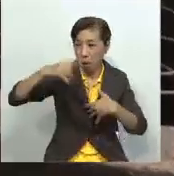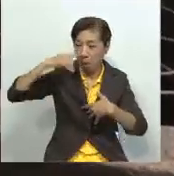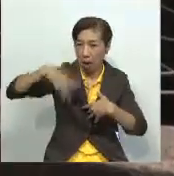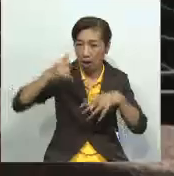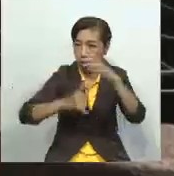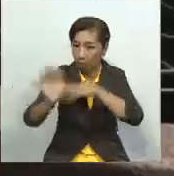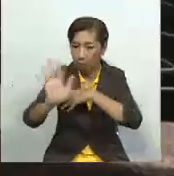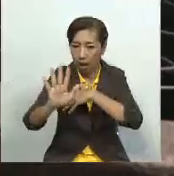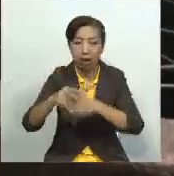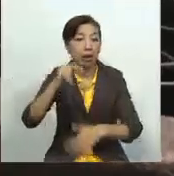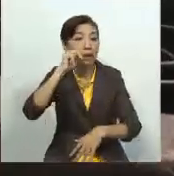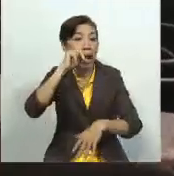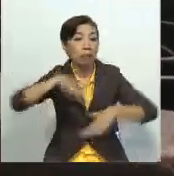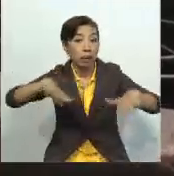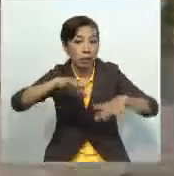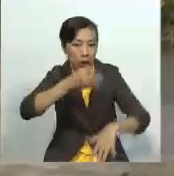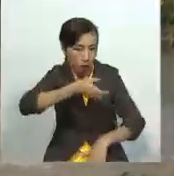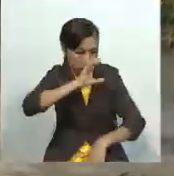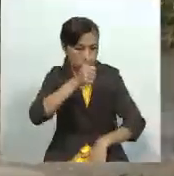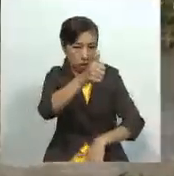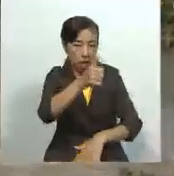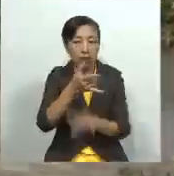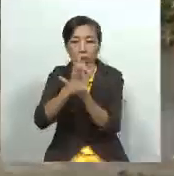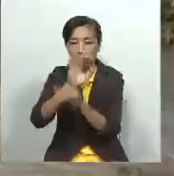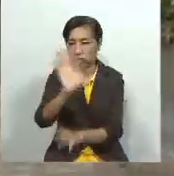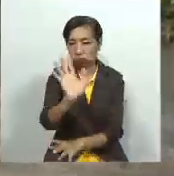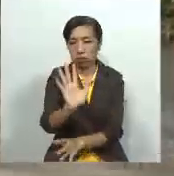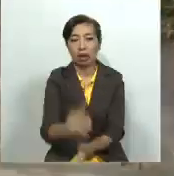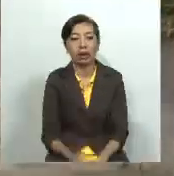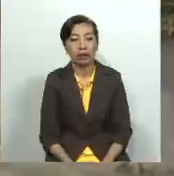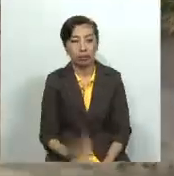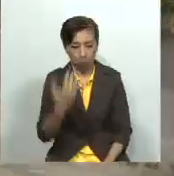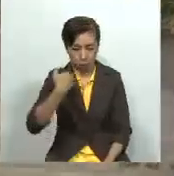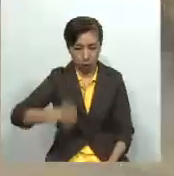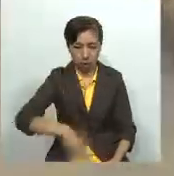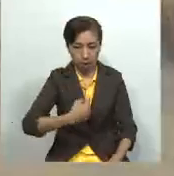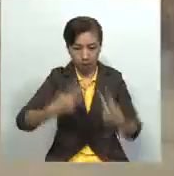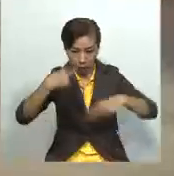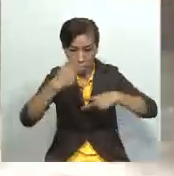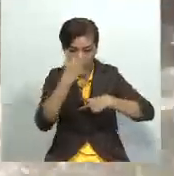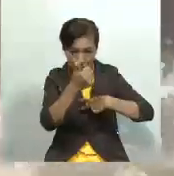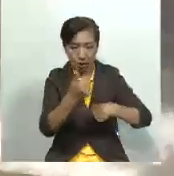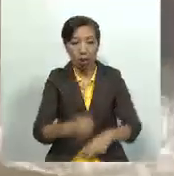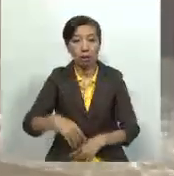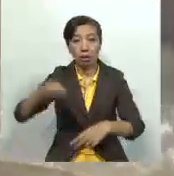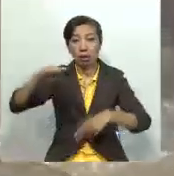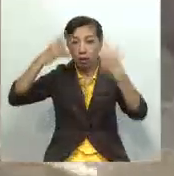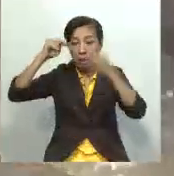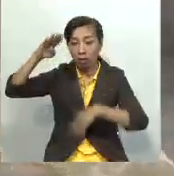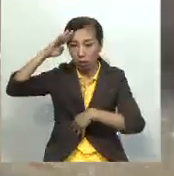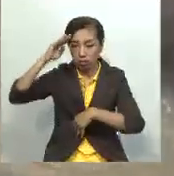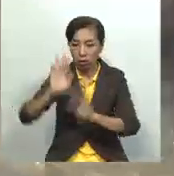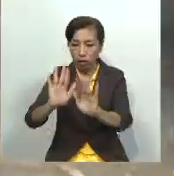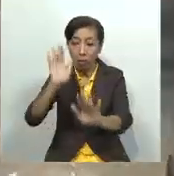ำมากๆไม่ดื่มเครื่องดื่มแอลกอฮอล์นะคะดูแลสุขภาพกันด้วยนอกจากนี้ท่านนายกรัฐมนตรียังฝากให้พ่อแม่ผู้ปกครอง